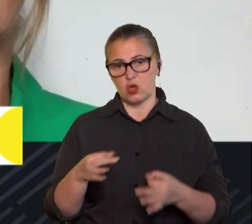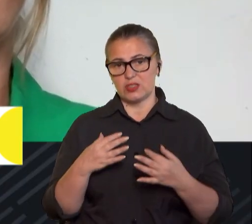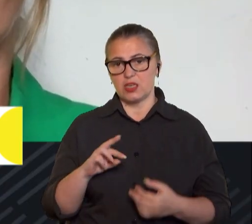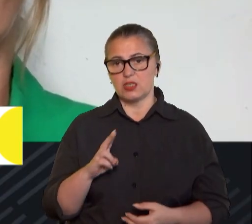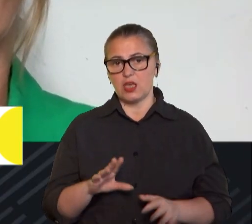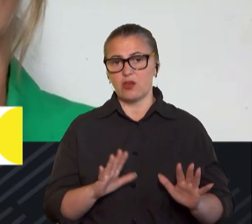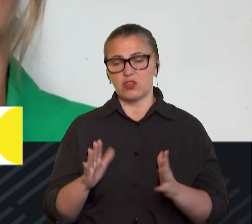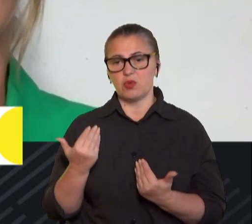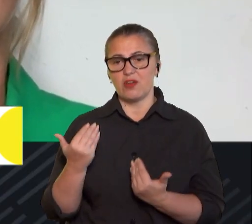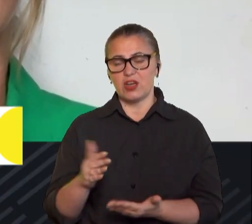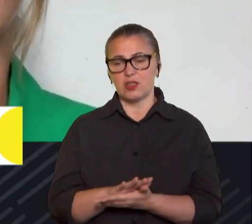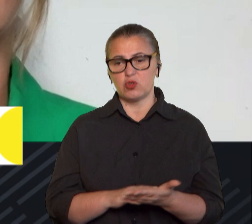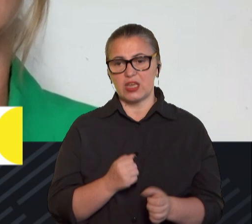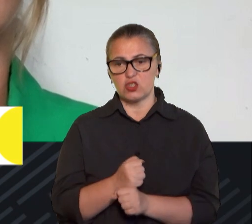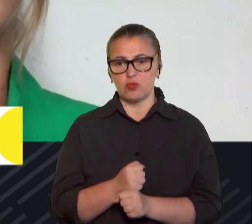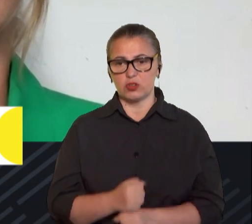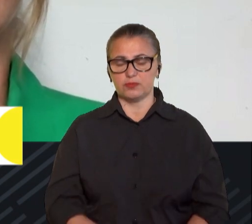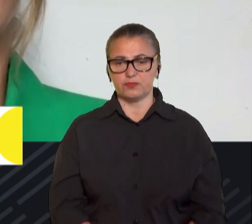як відбувається ваша подальша робота?